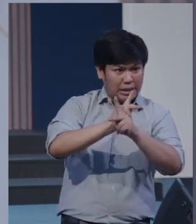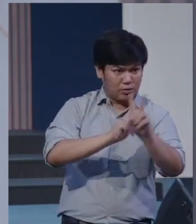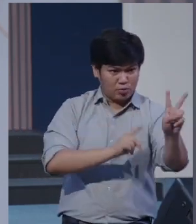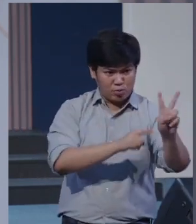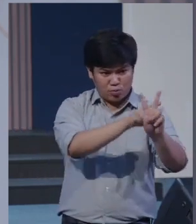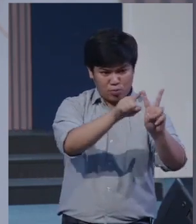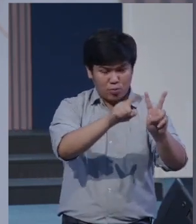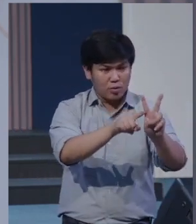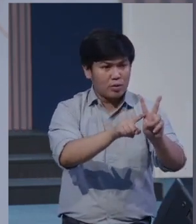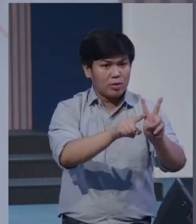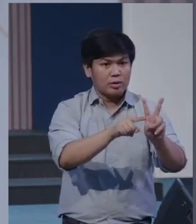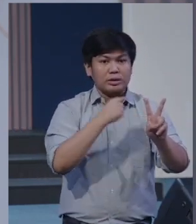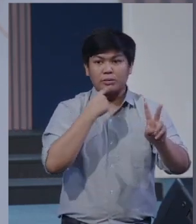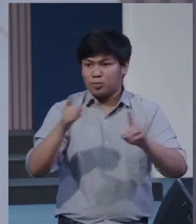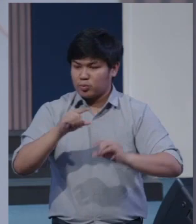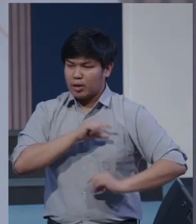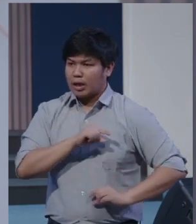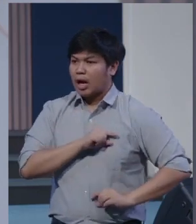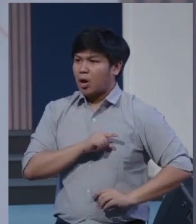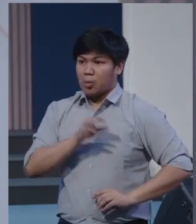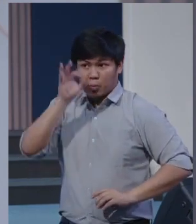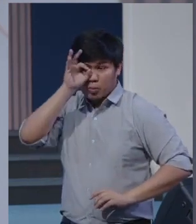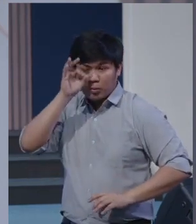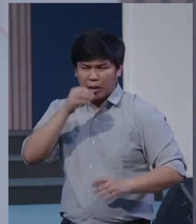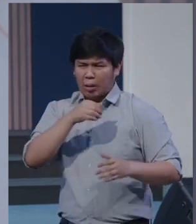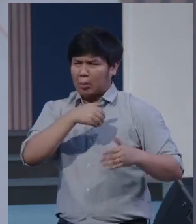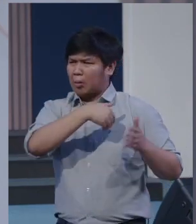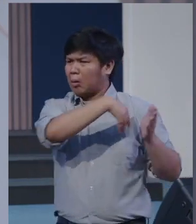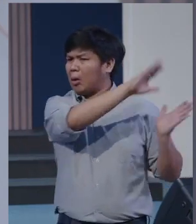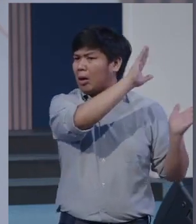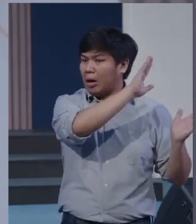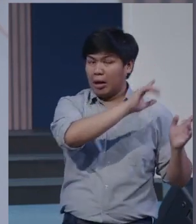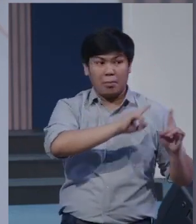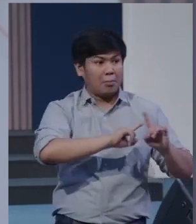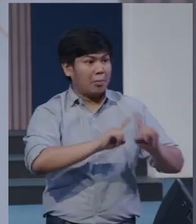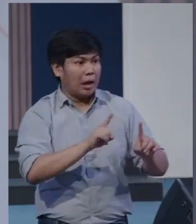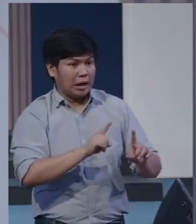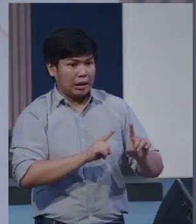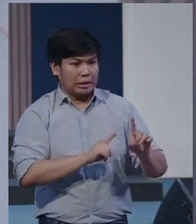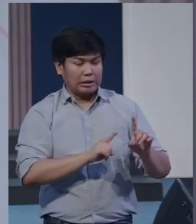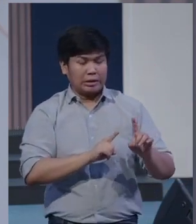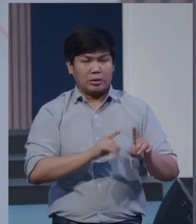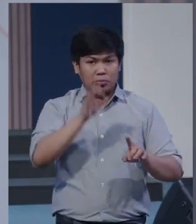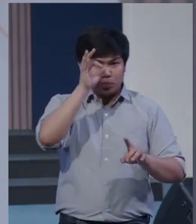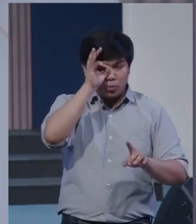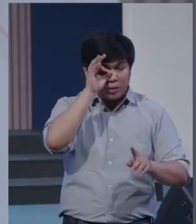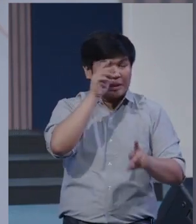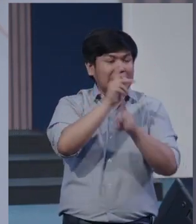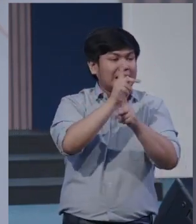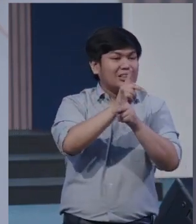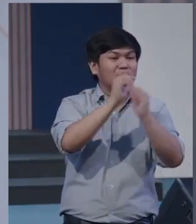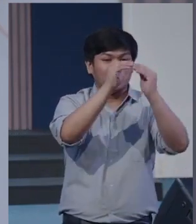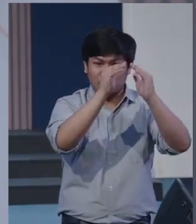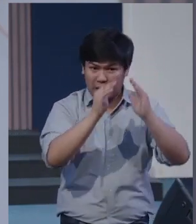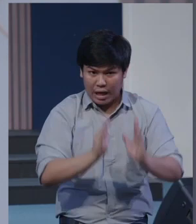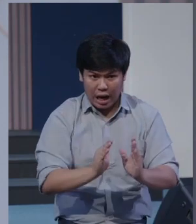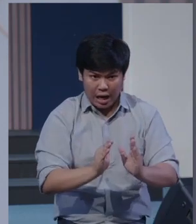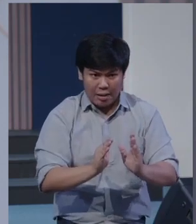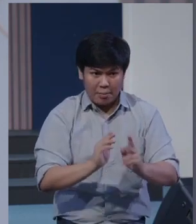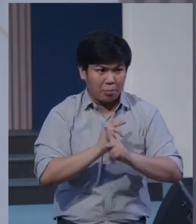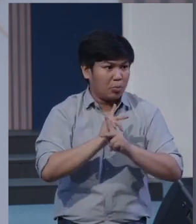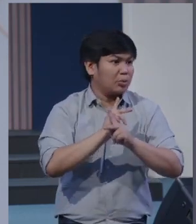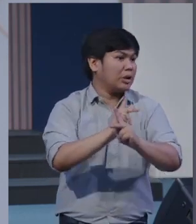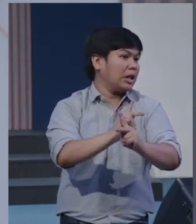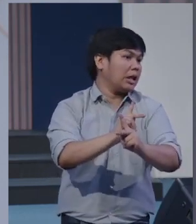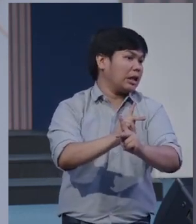umalis na eh yun pala nandon sila sa bubong ng kanyang bahay at nasa ilalim